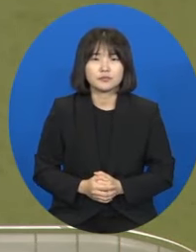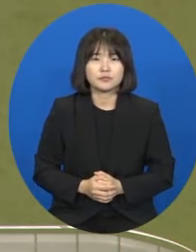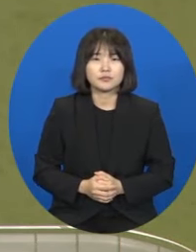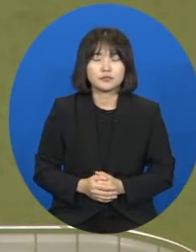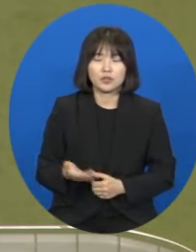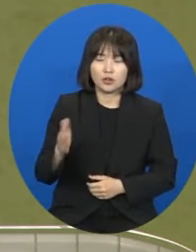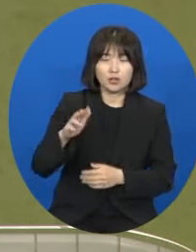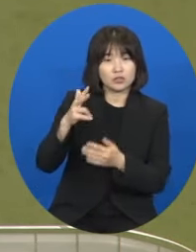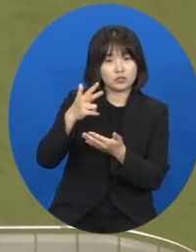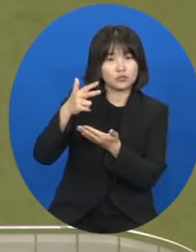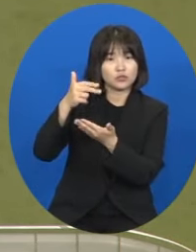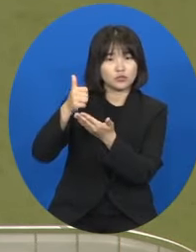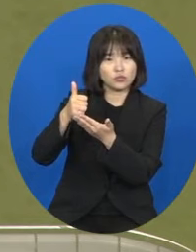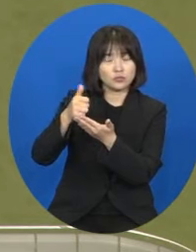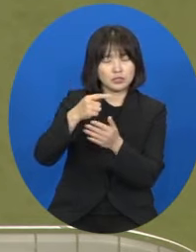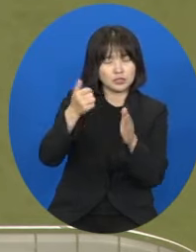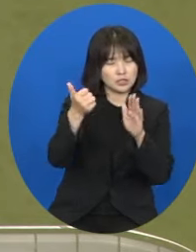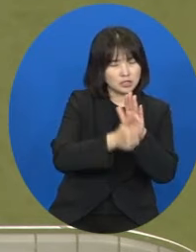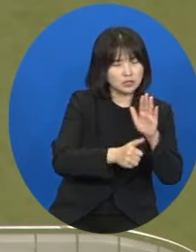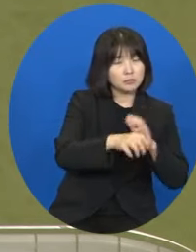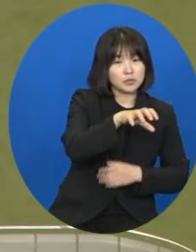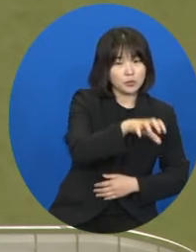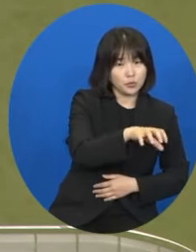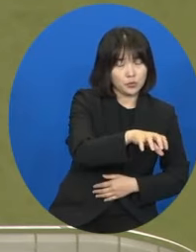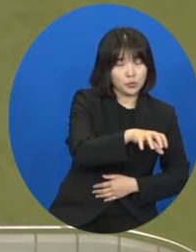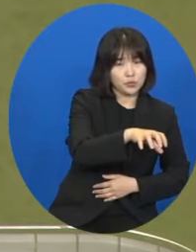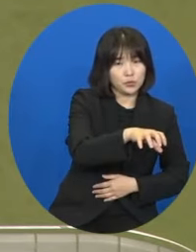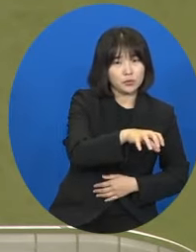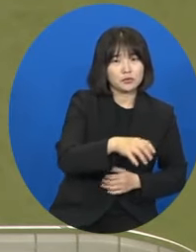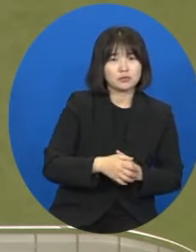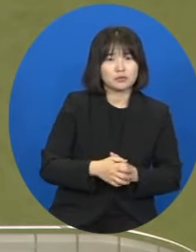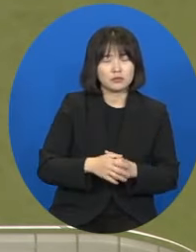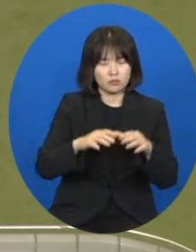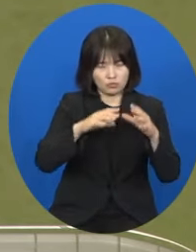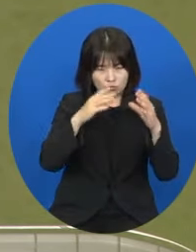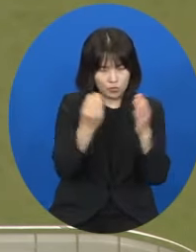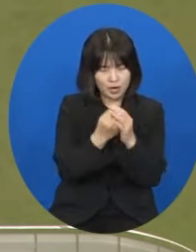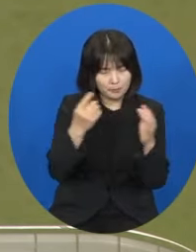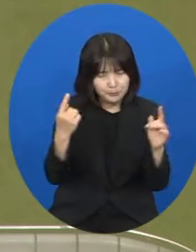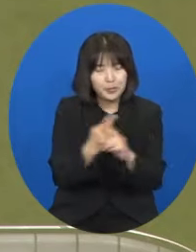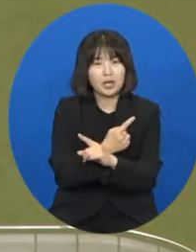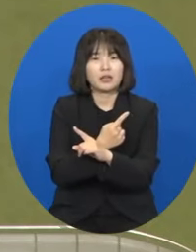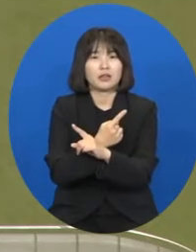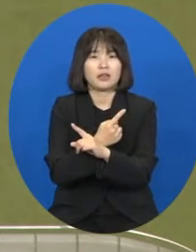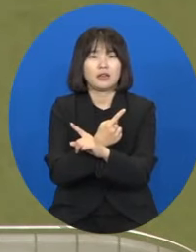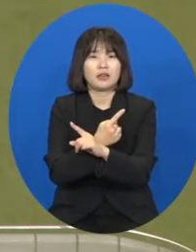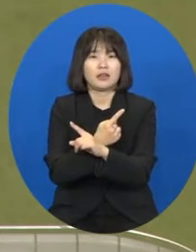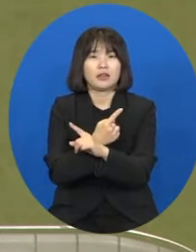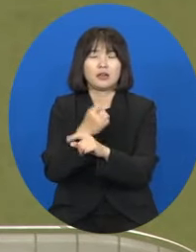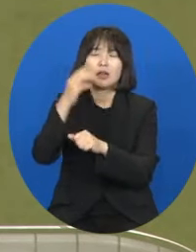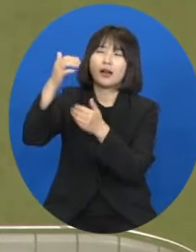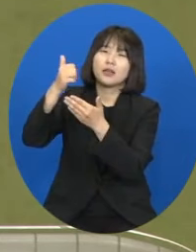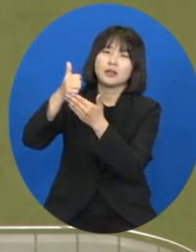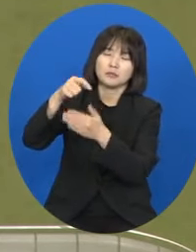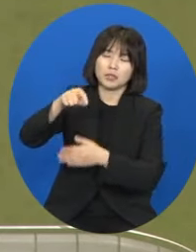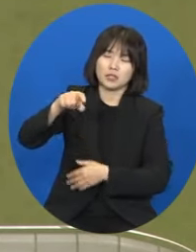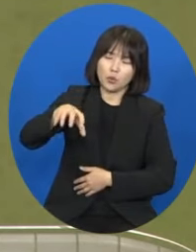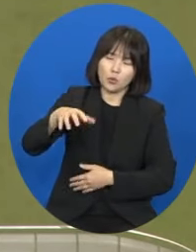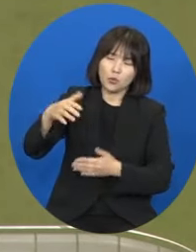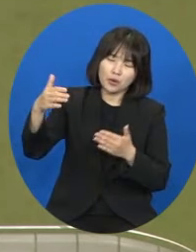근데 주님은 오늘 그 실패의 에베네셀을 완전 바꾸셔서 하나님이